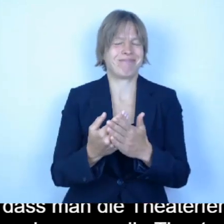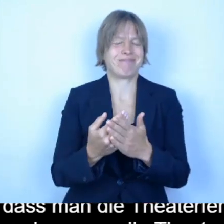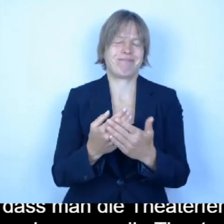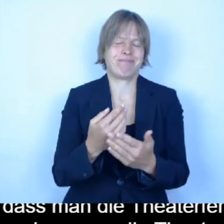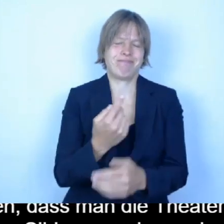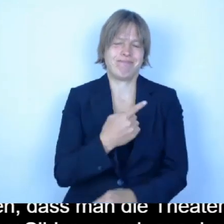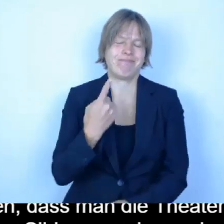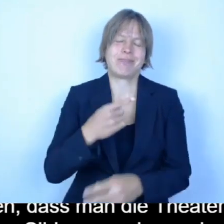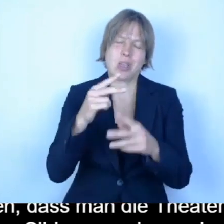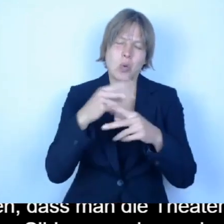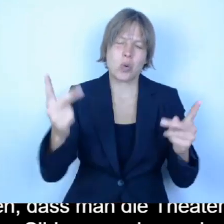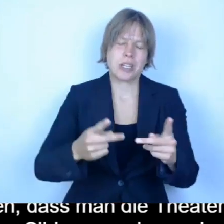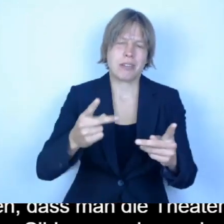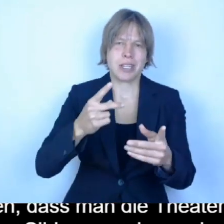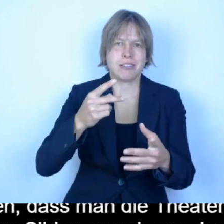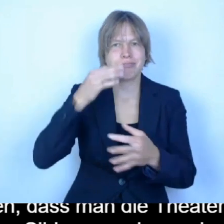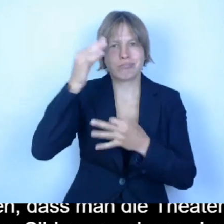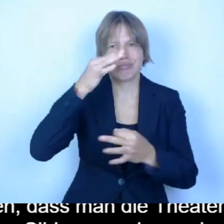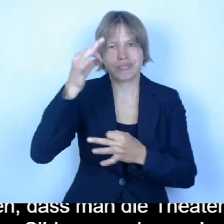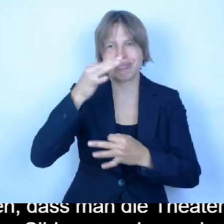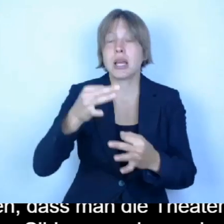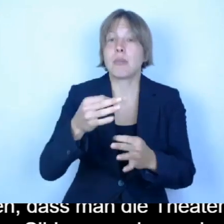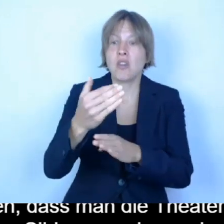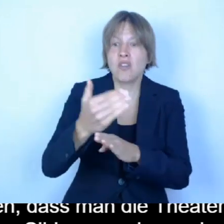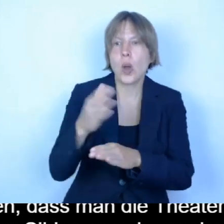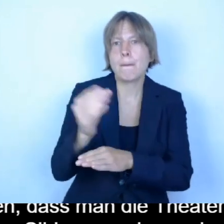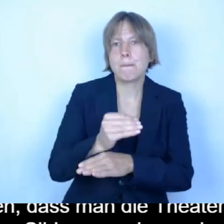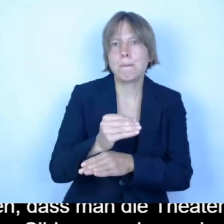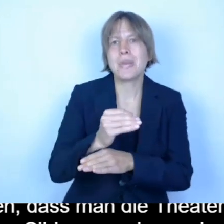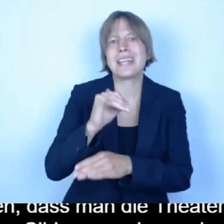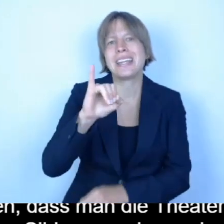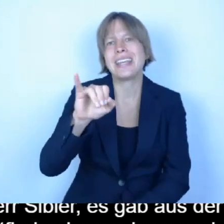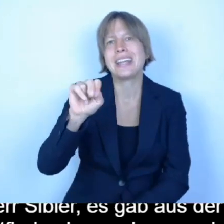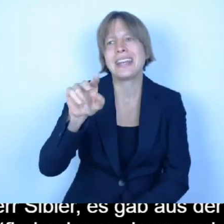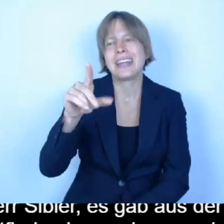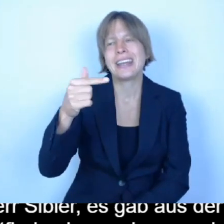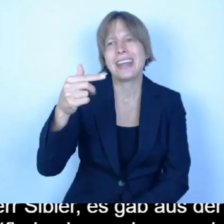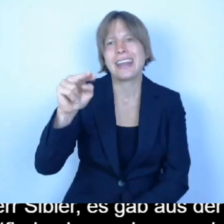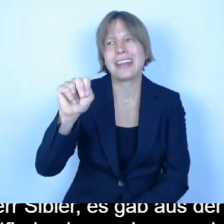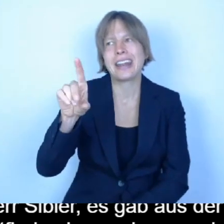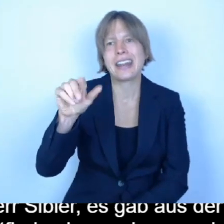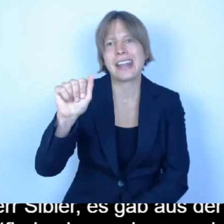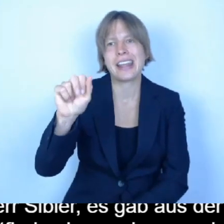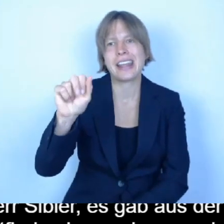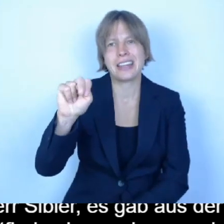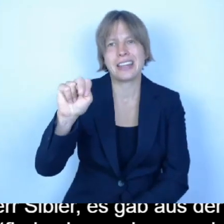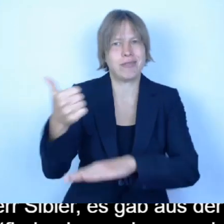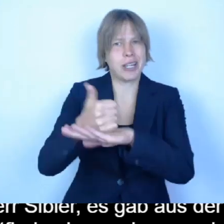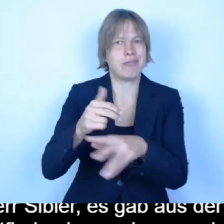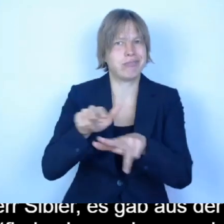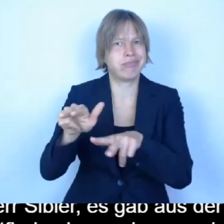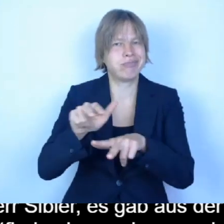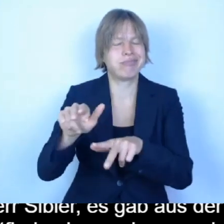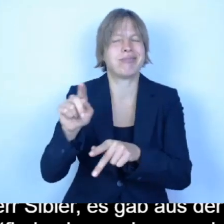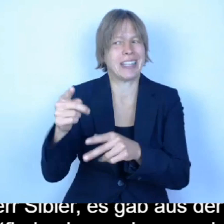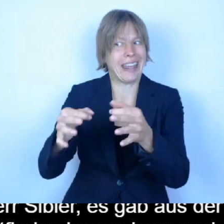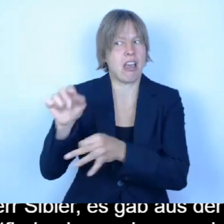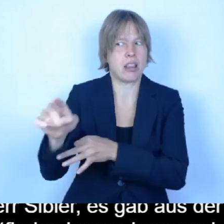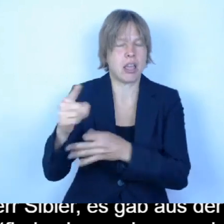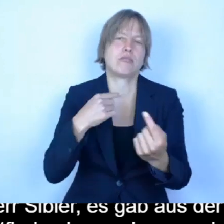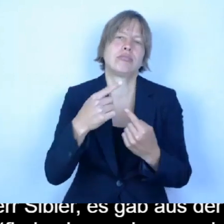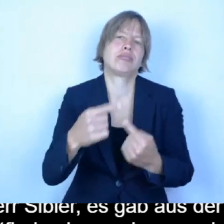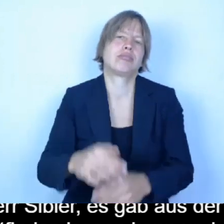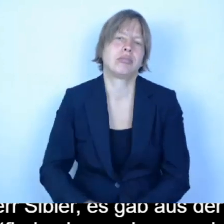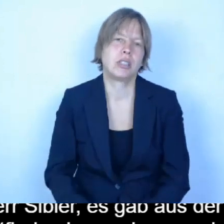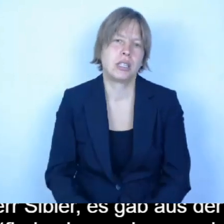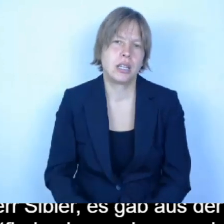bei der Staatsoper schon ganz konkret einen Antrag vorliegen, die Theaterferien vorzuverlegen. Das ist dann